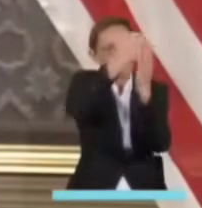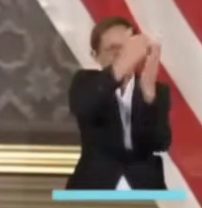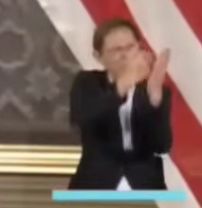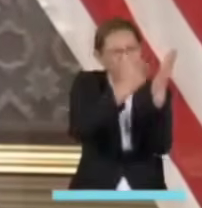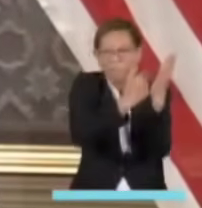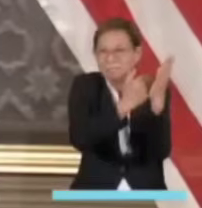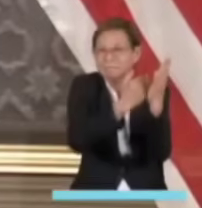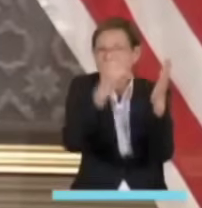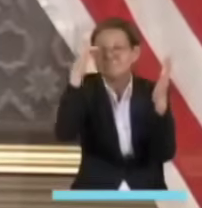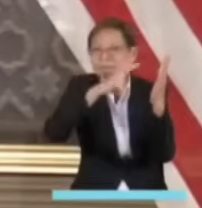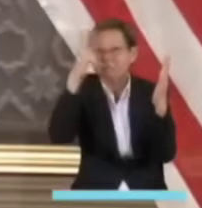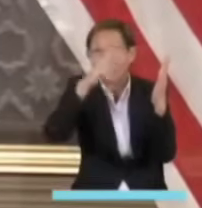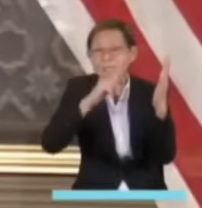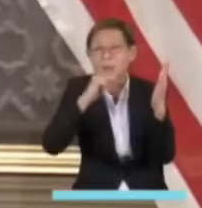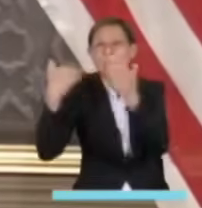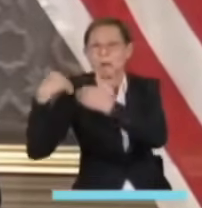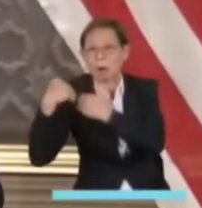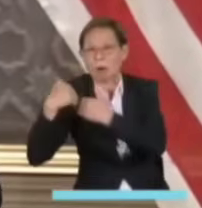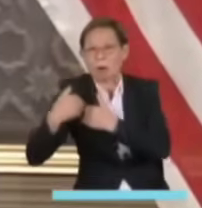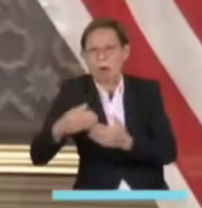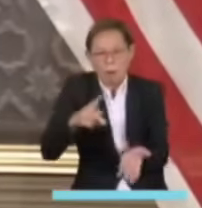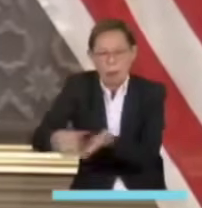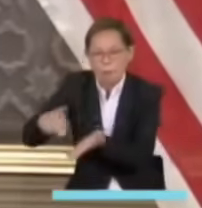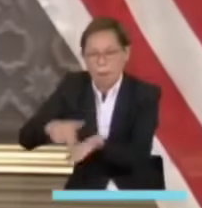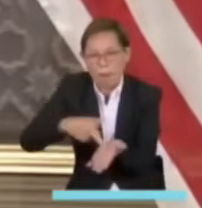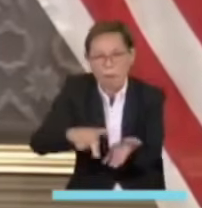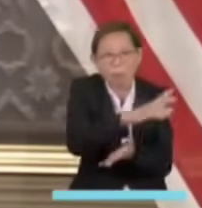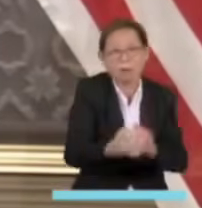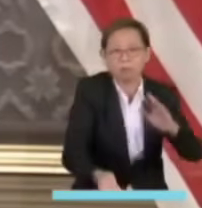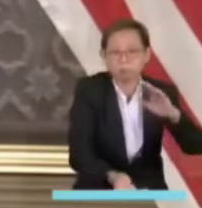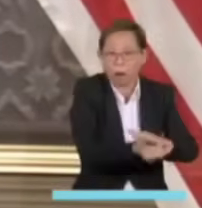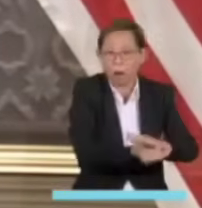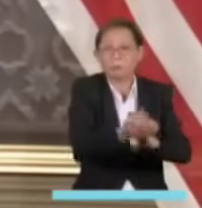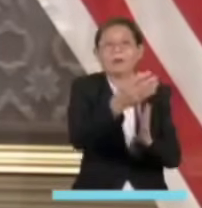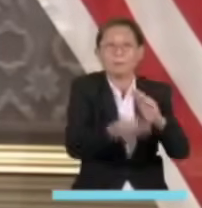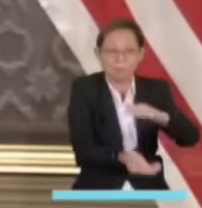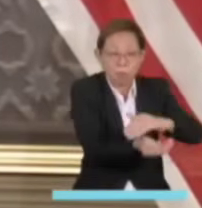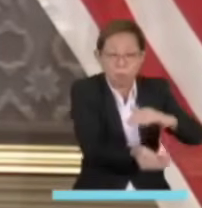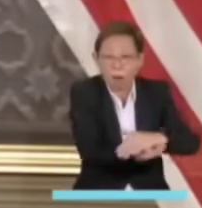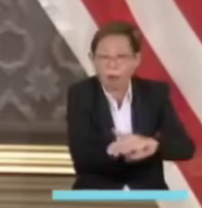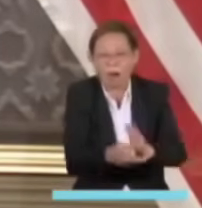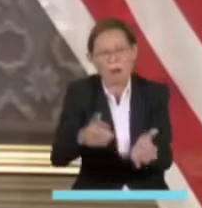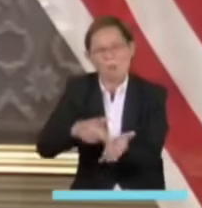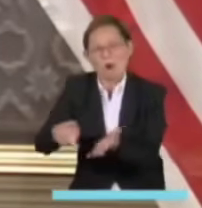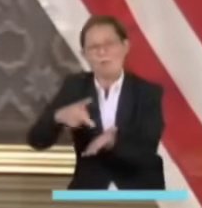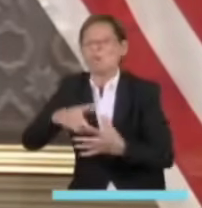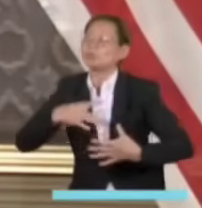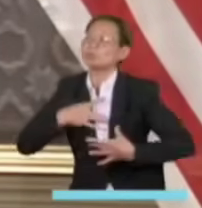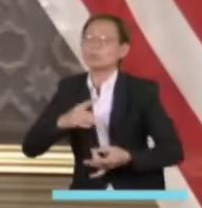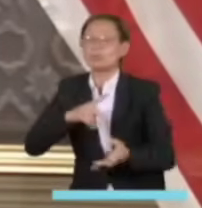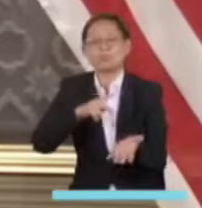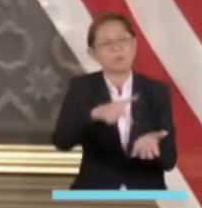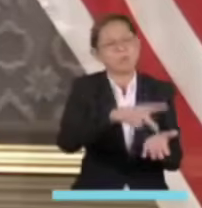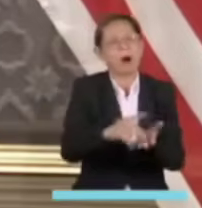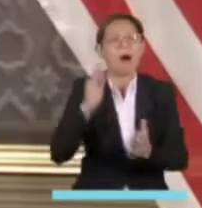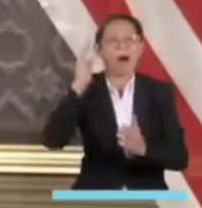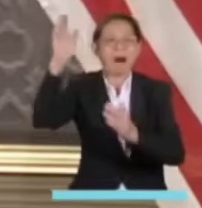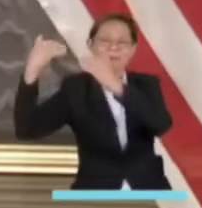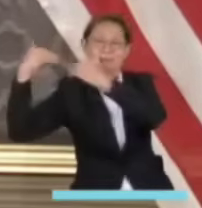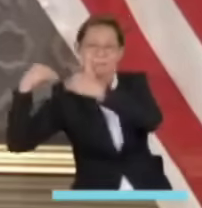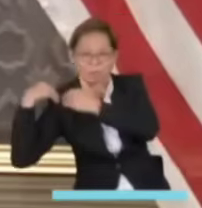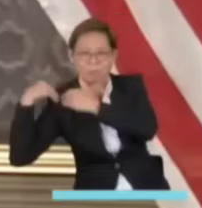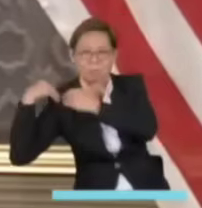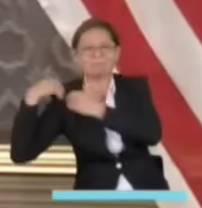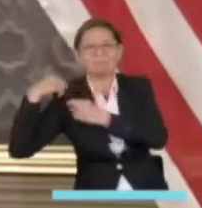tidak bertanggungjawab, boros, rasuah dan belanja ikut nafsu serakah, akan